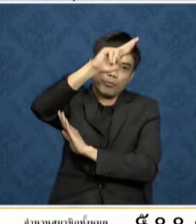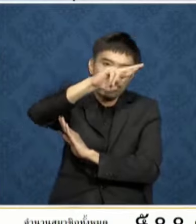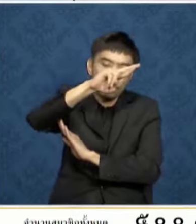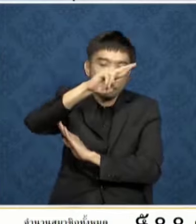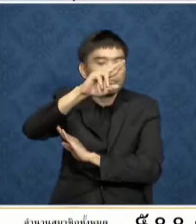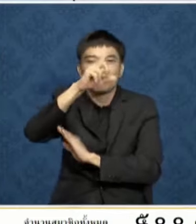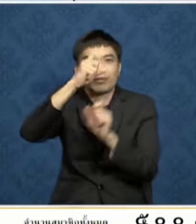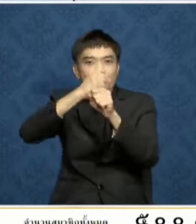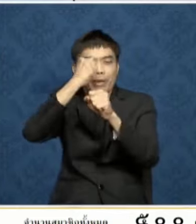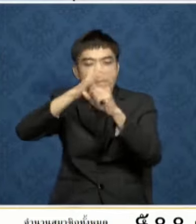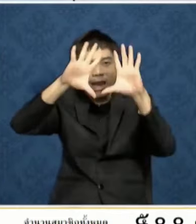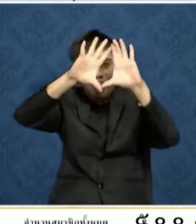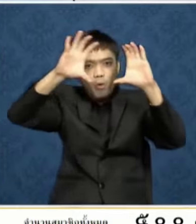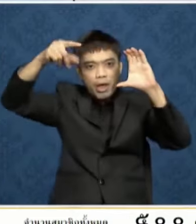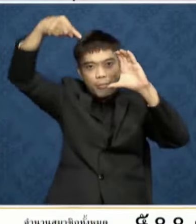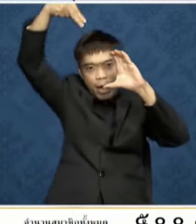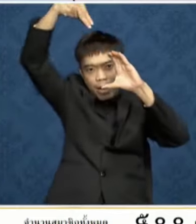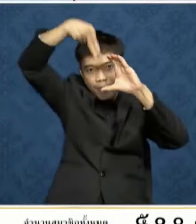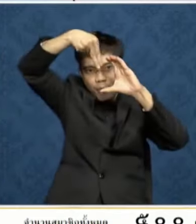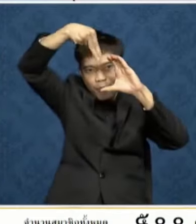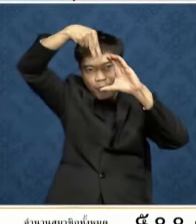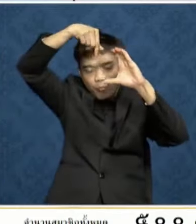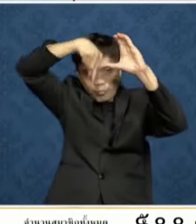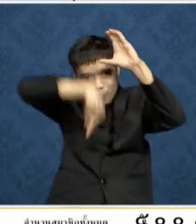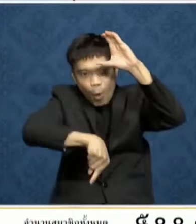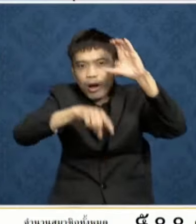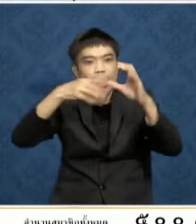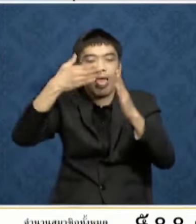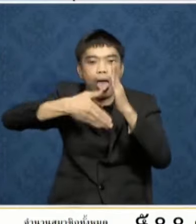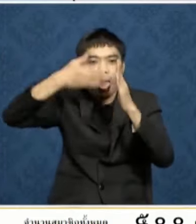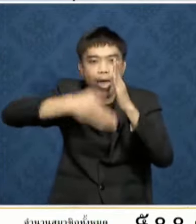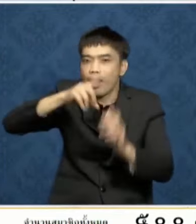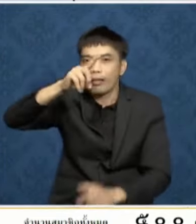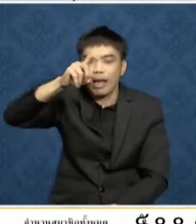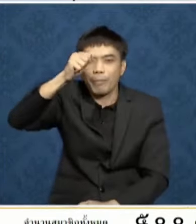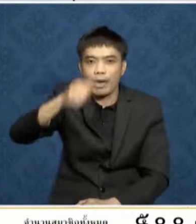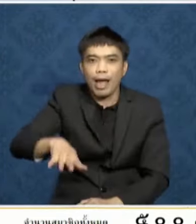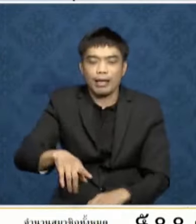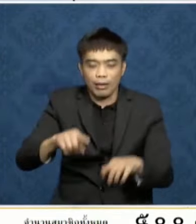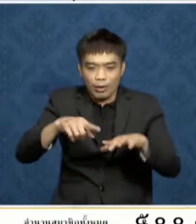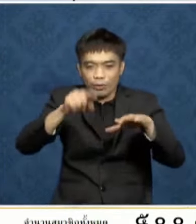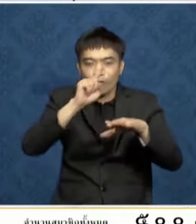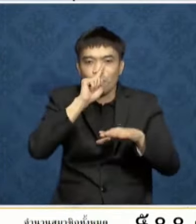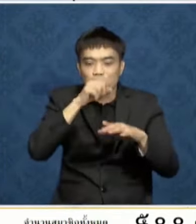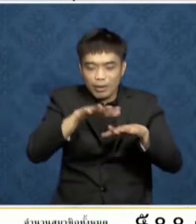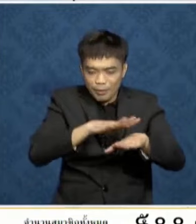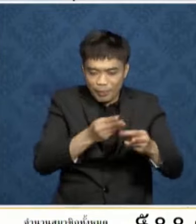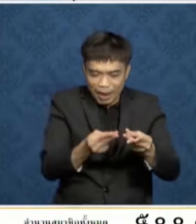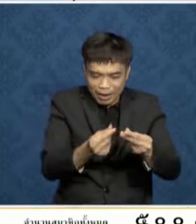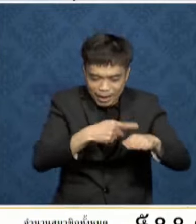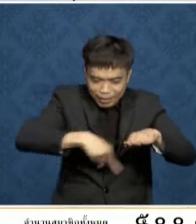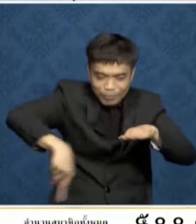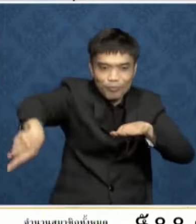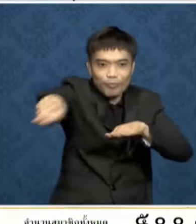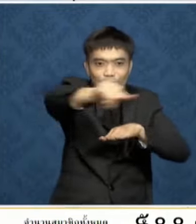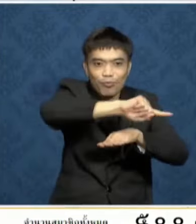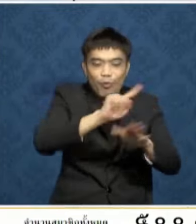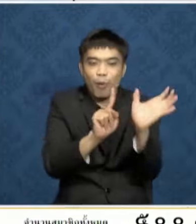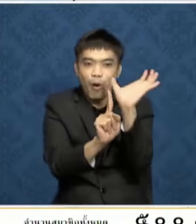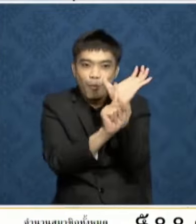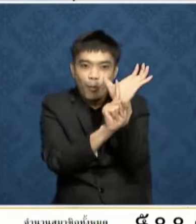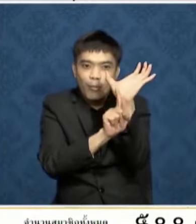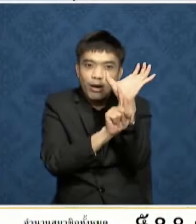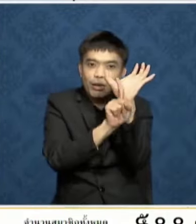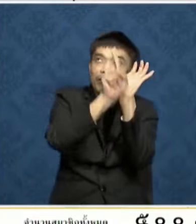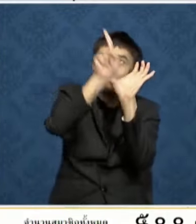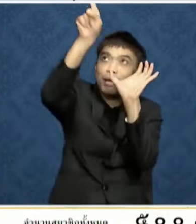ทะร-เมคได้ถ้จะให้ดีเราก็ควรต้องมีเมดาทางพากพึ้นเพื่ได้จบดูว มีวัถู่ใด เค rêonผานTA์ฟ้าของเรา